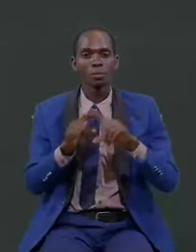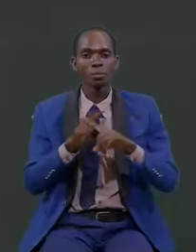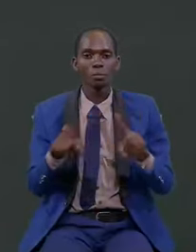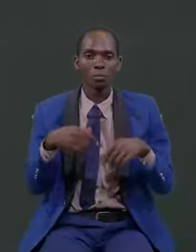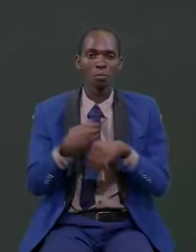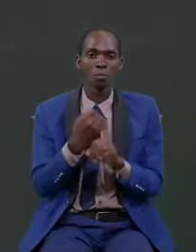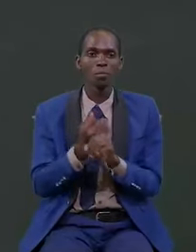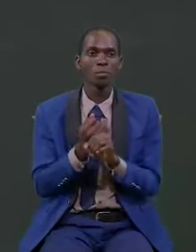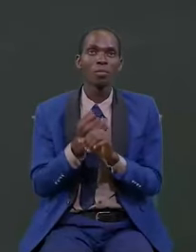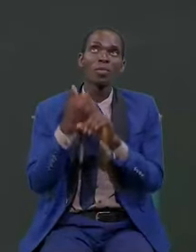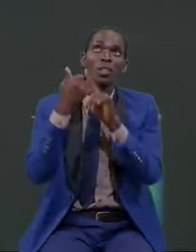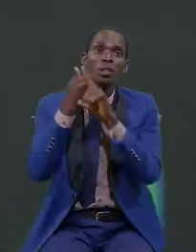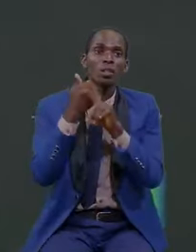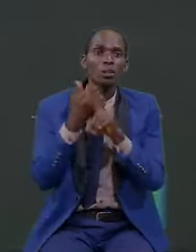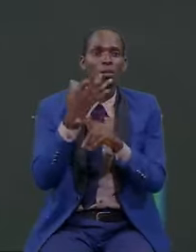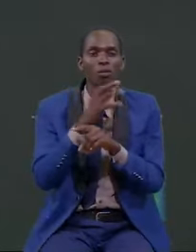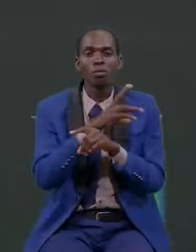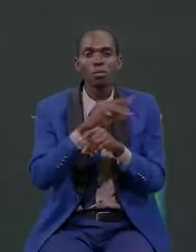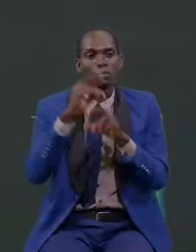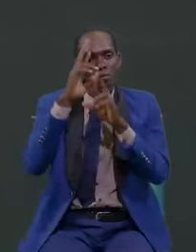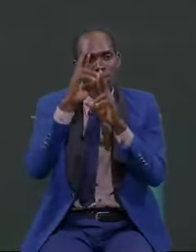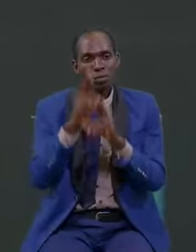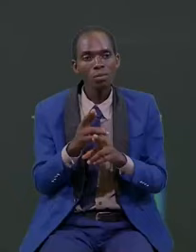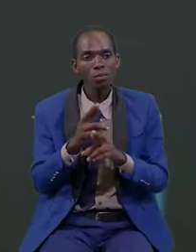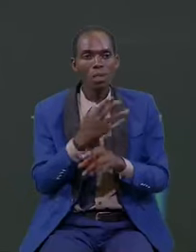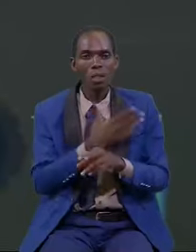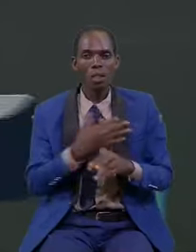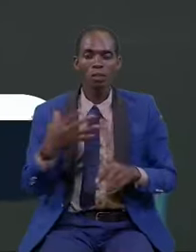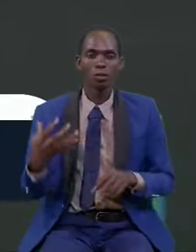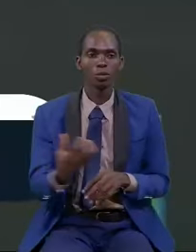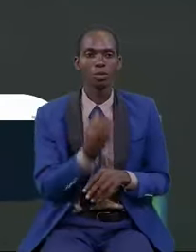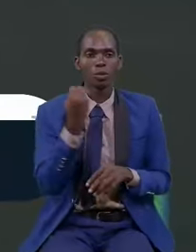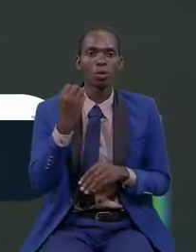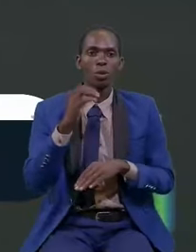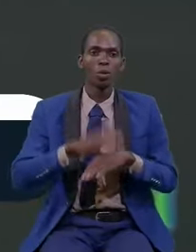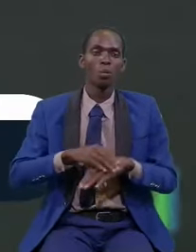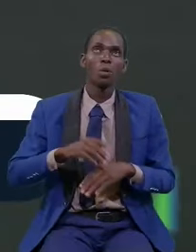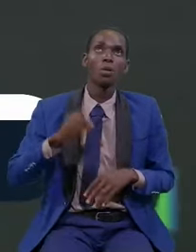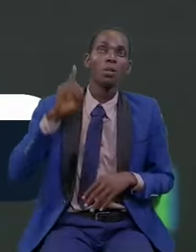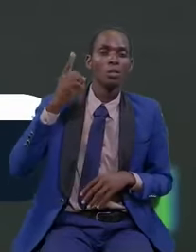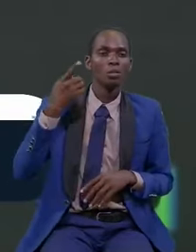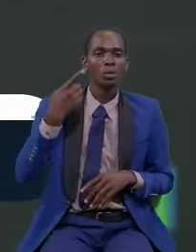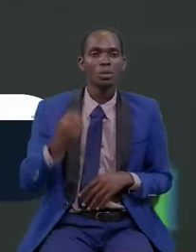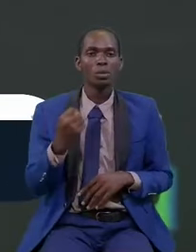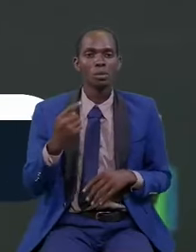Mais s'est dépouillé lui-même en prenant une forme de serviteur,